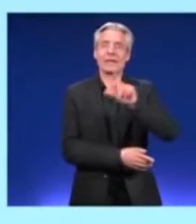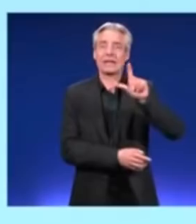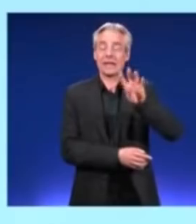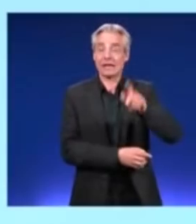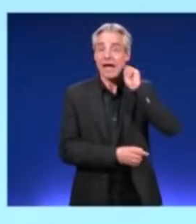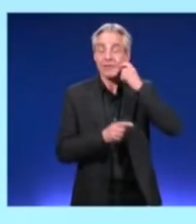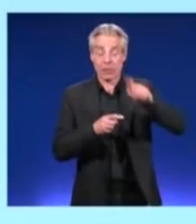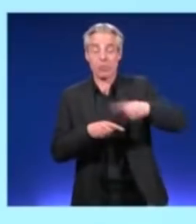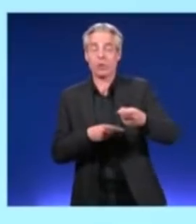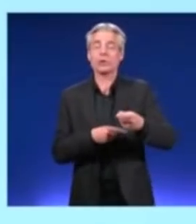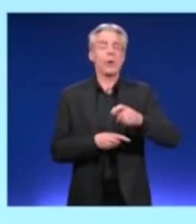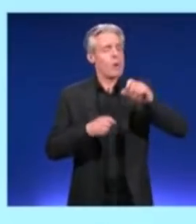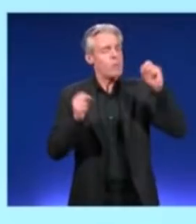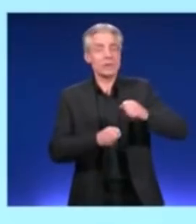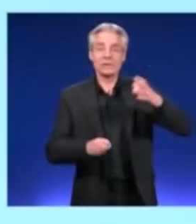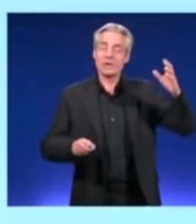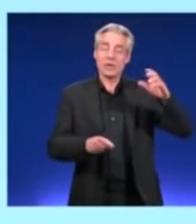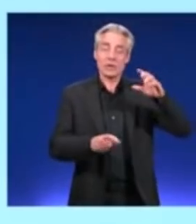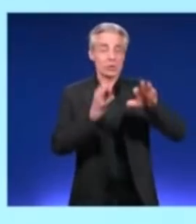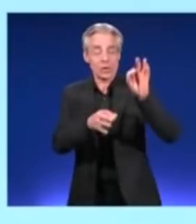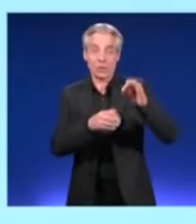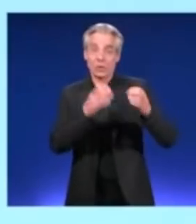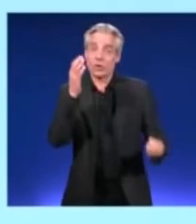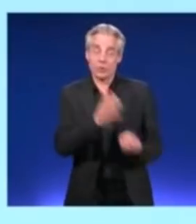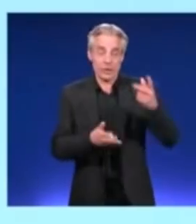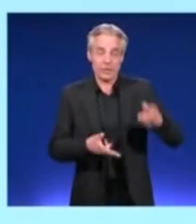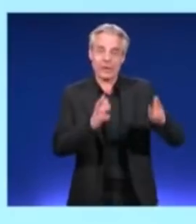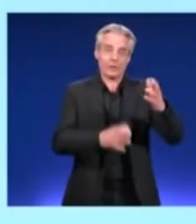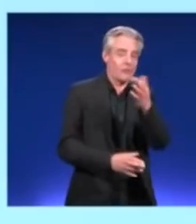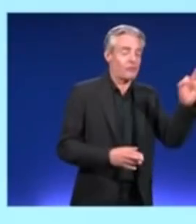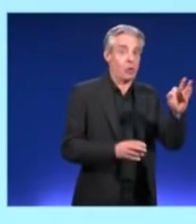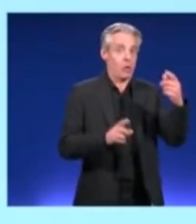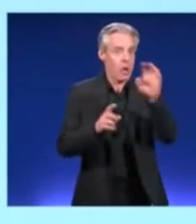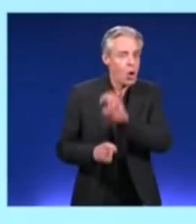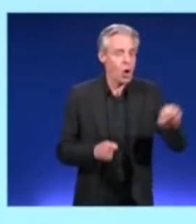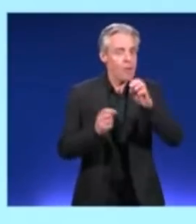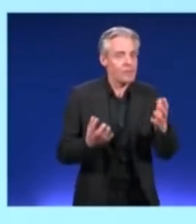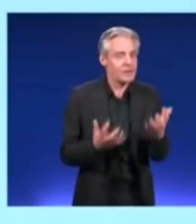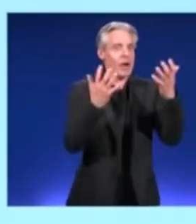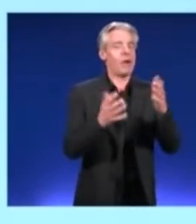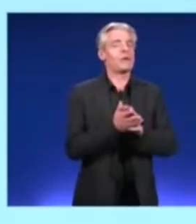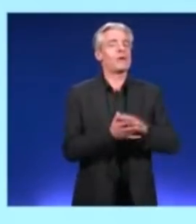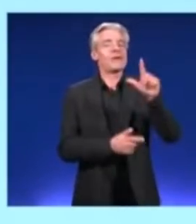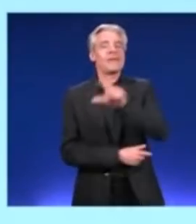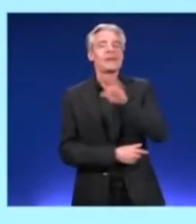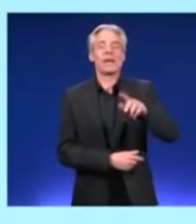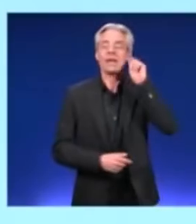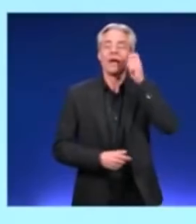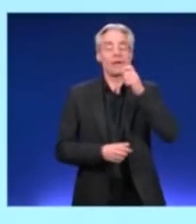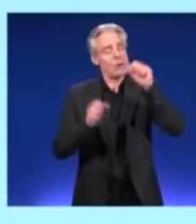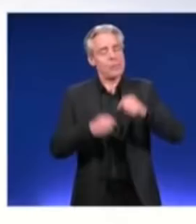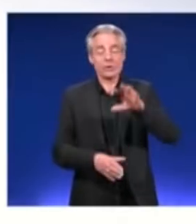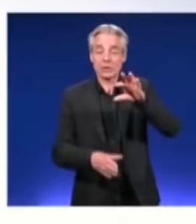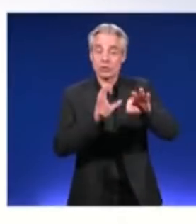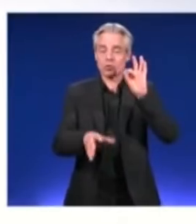prochain, nous pouvons faire le choix d'une nouvelle époque française et européenne. Le 24 avril, nous pouvons